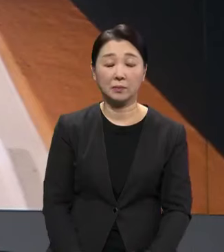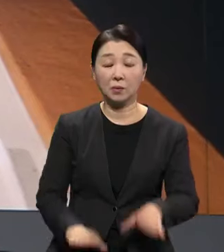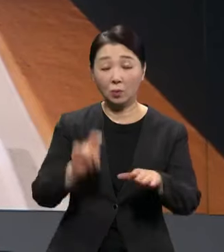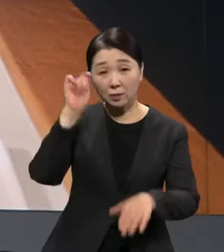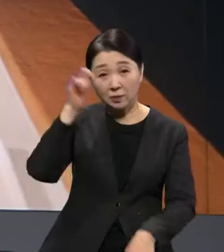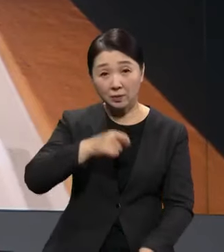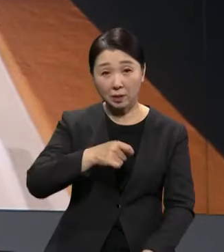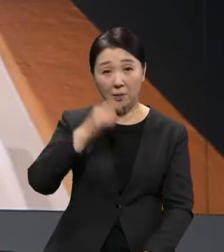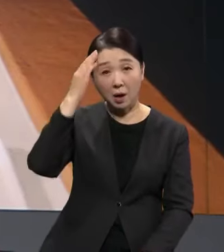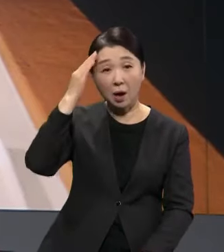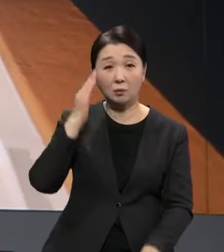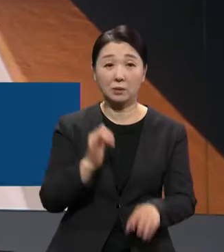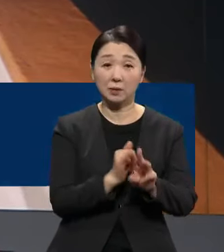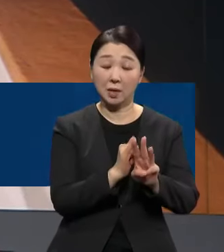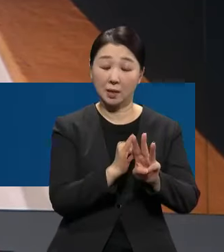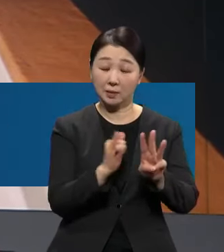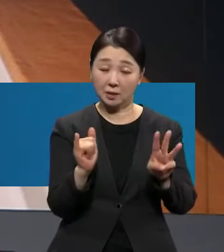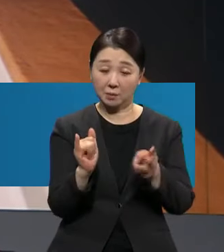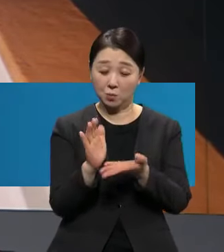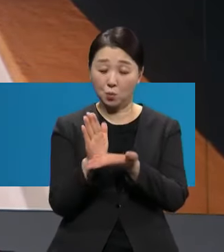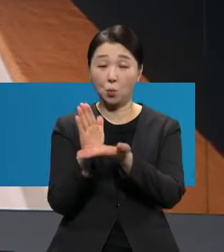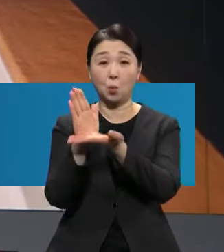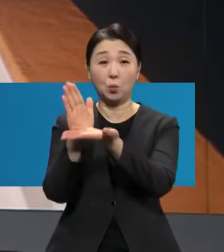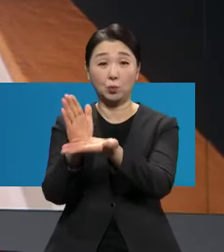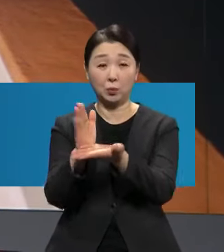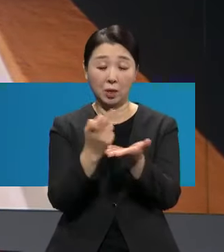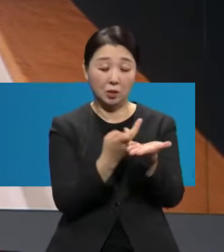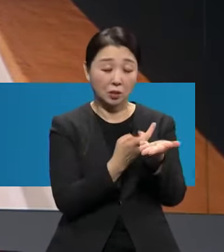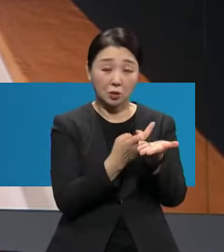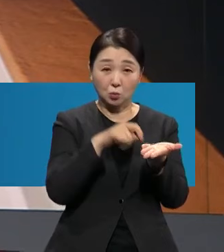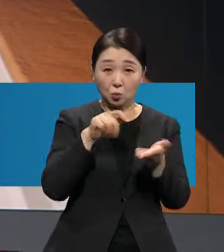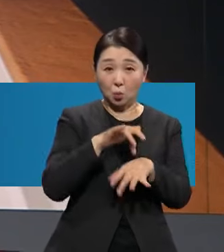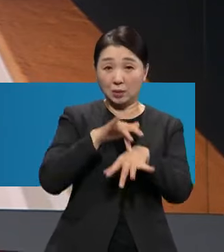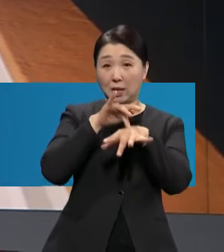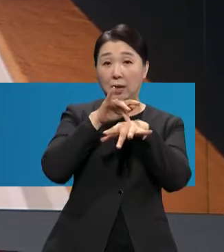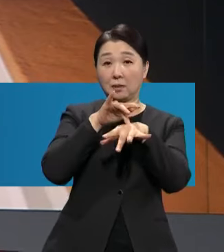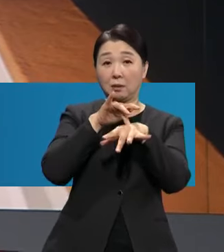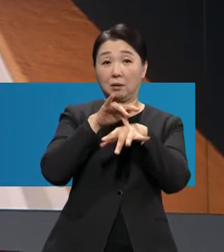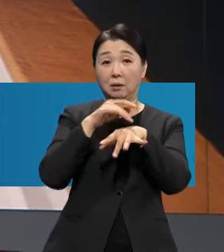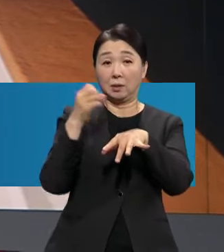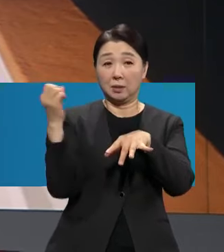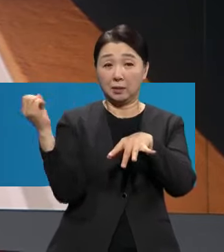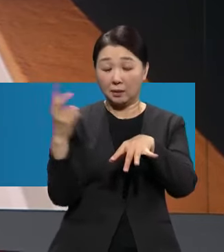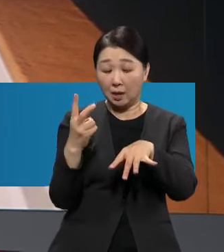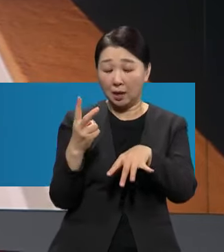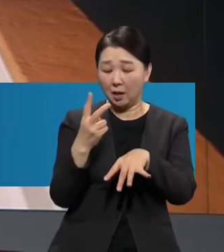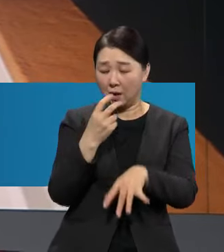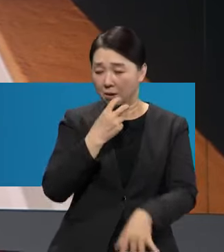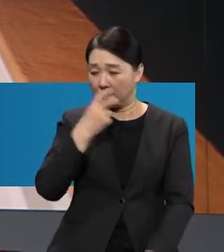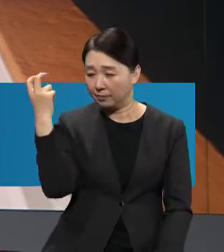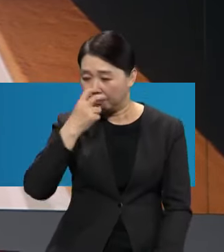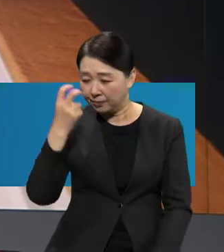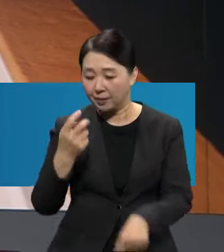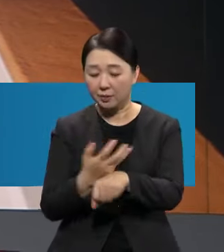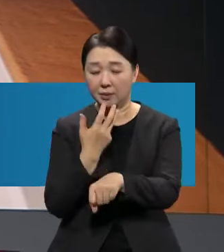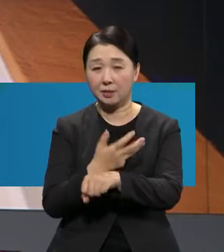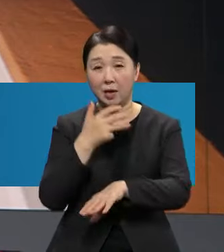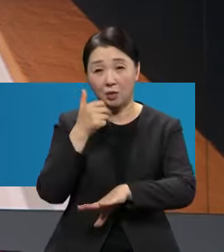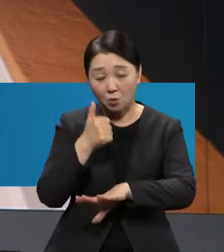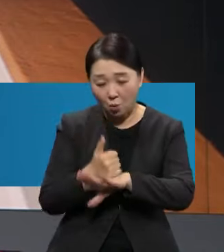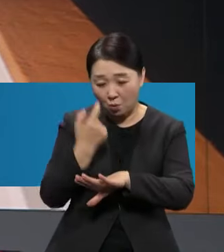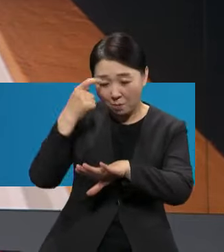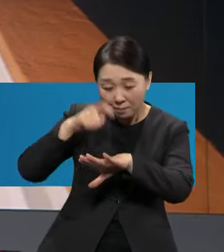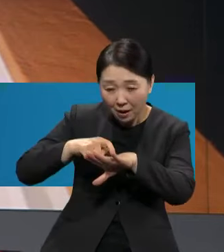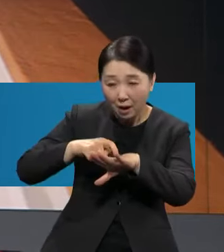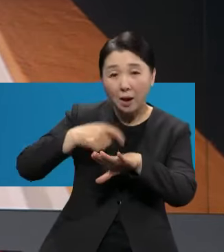오늘 새벽 한국인 세 명이 탄 요트가 제주도 인근에서 사라졌다가 해경의 8시간 수색 끝에 무사한 걸로